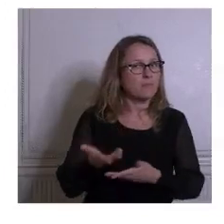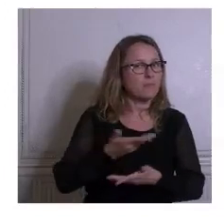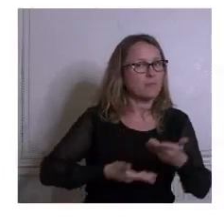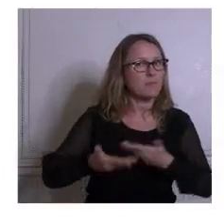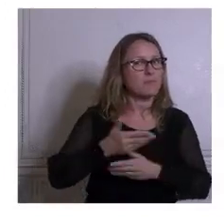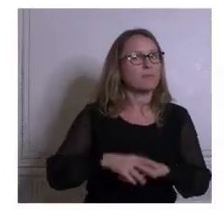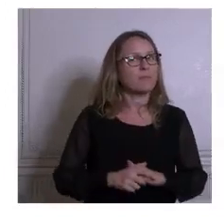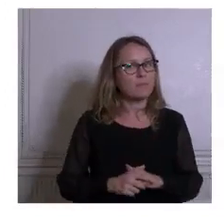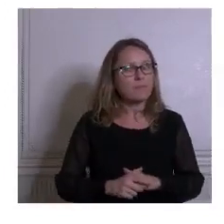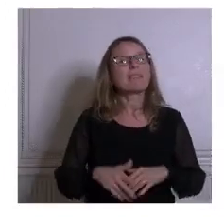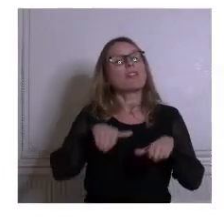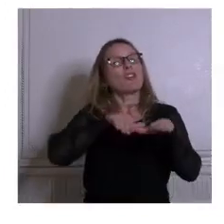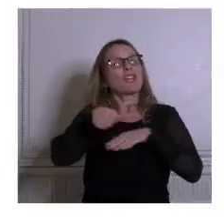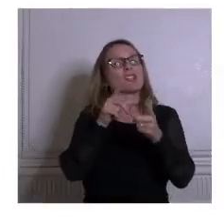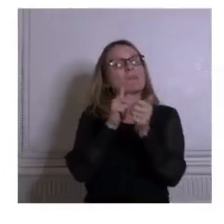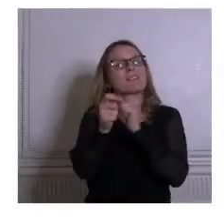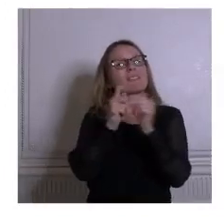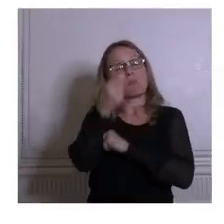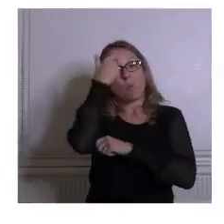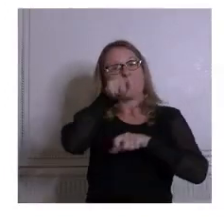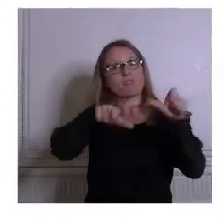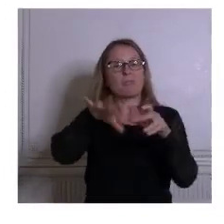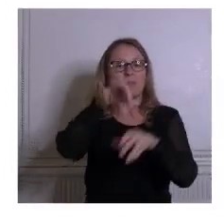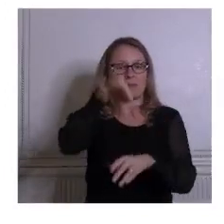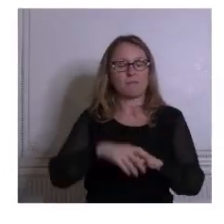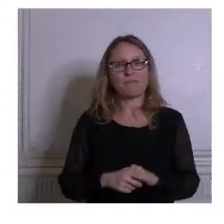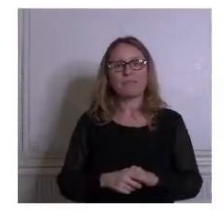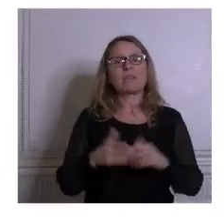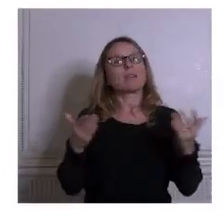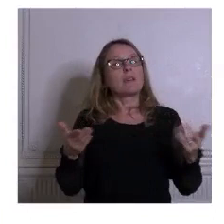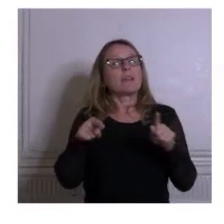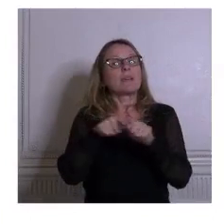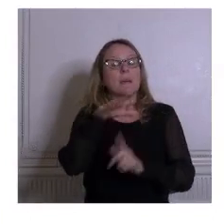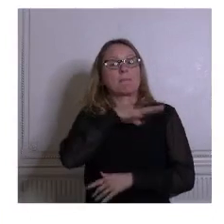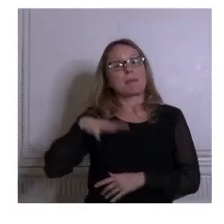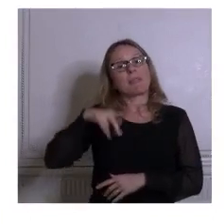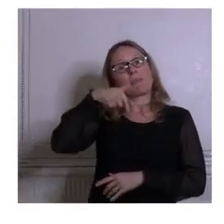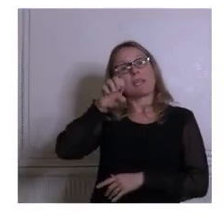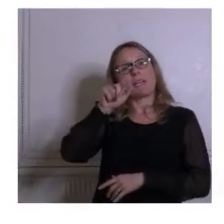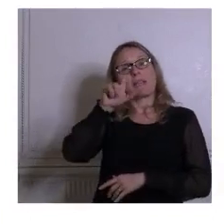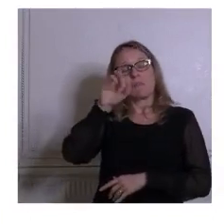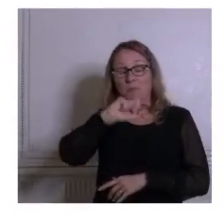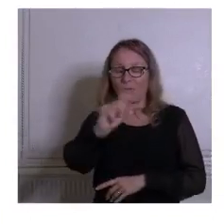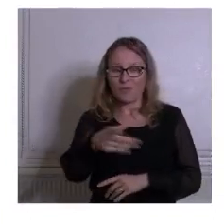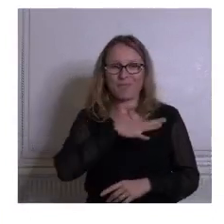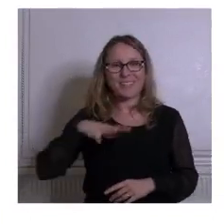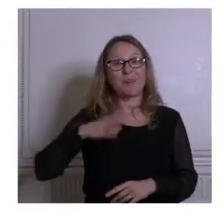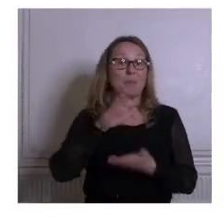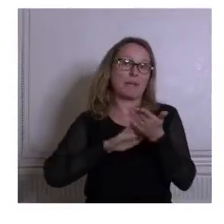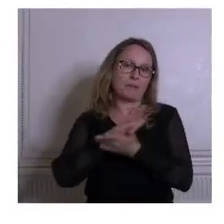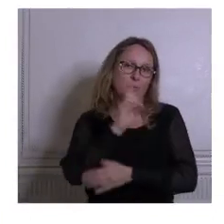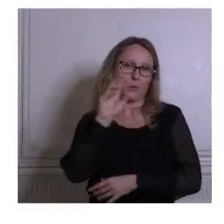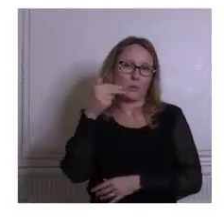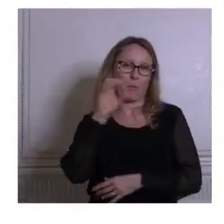ou à quelconque amendement que ce soit, parce que c'est une question de principe. Nous estimons qu'à partir du moment où c'est un texte que je vais qualifier de politique, nous